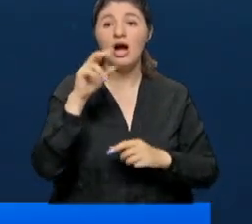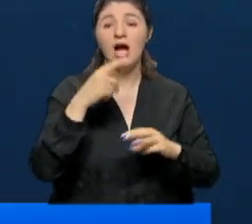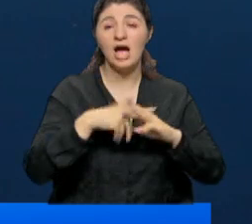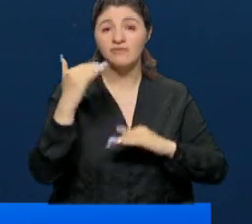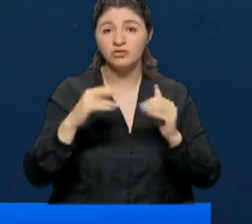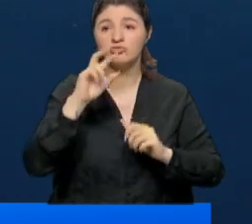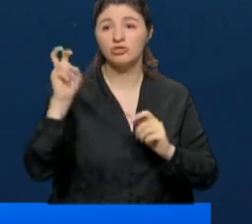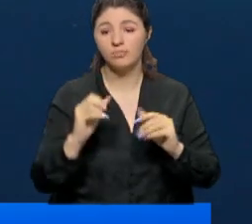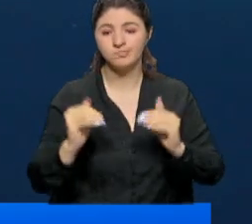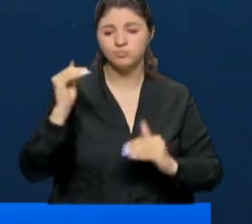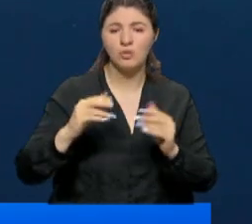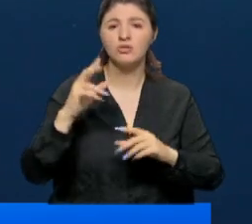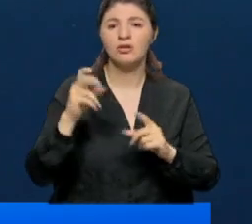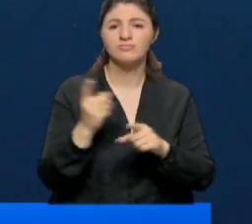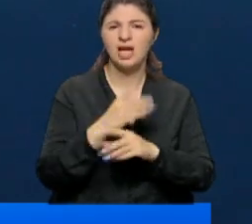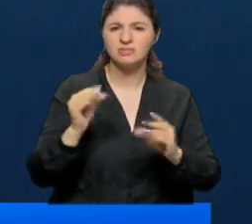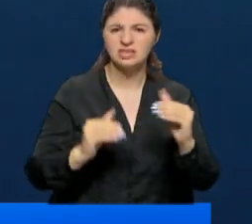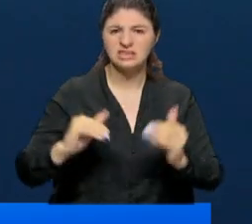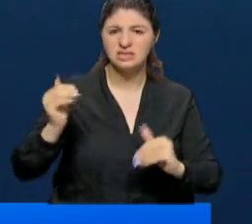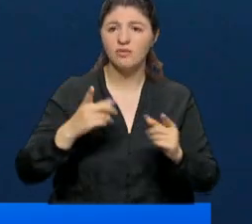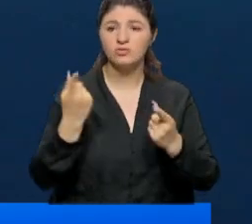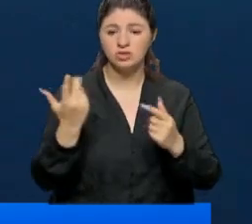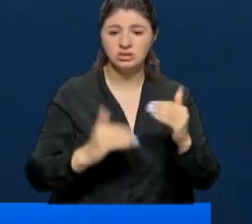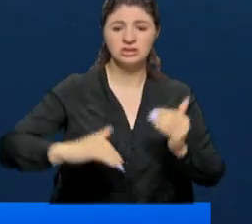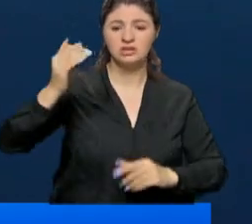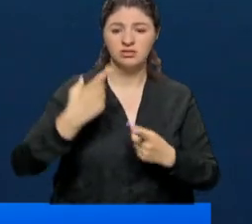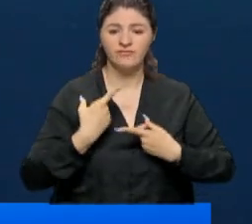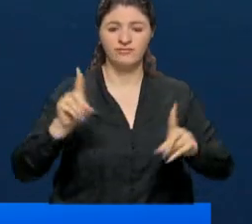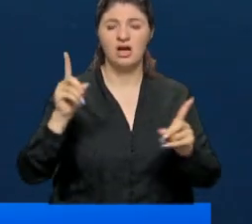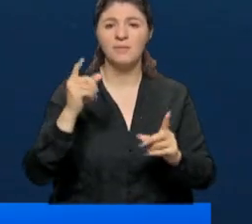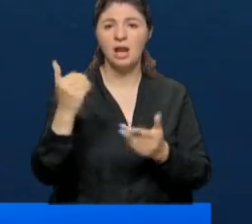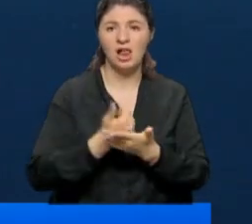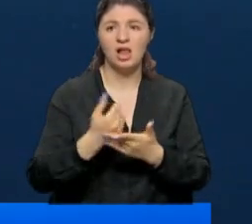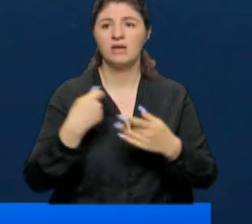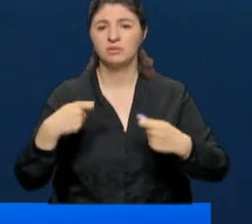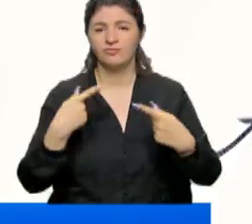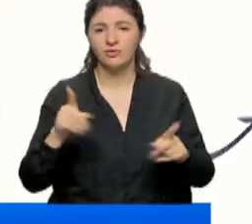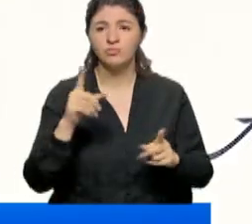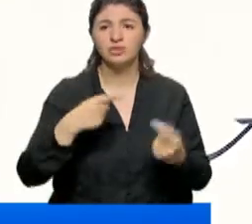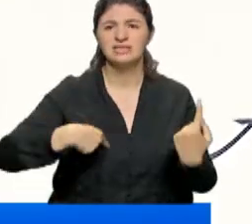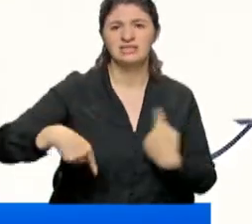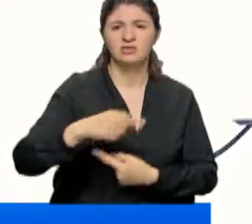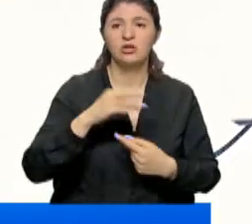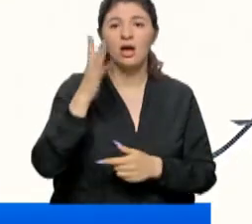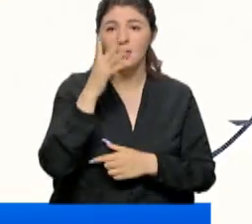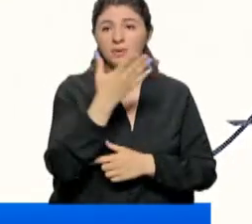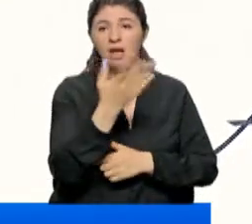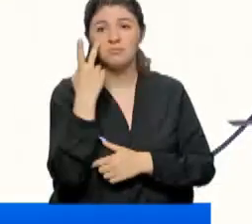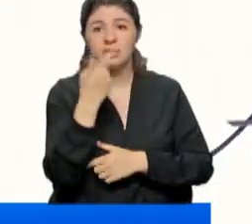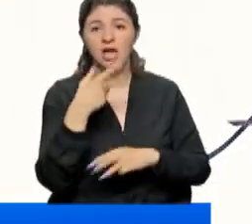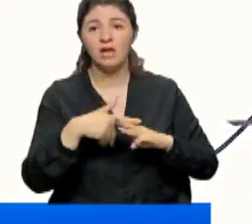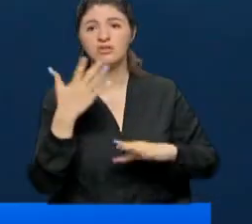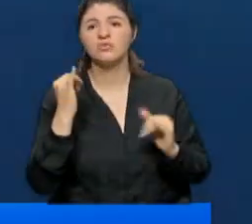dolarizasyon döviz kurlarında oynattık ve yüksek cari açık ülkemiz ekonomisinde yapısal bir soruna dönüşüyor Amerika'ya bak